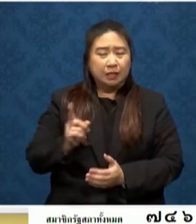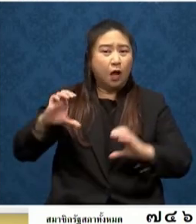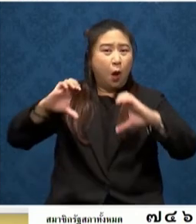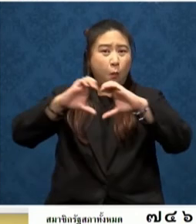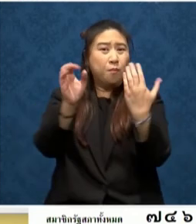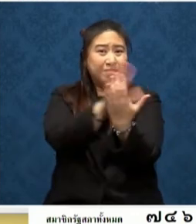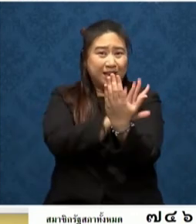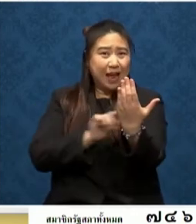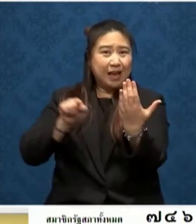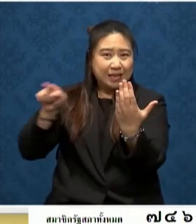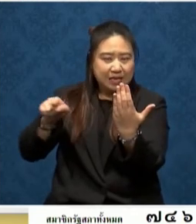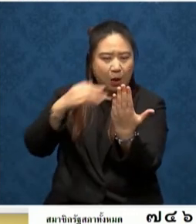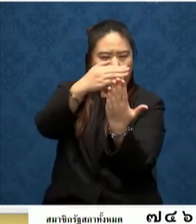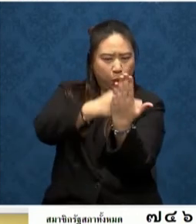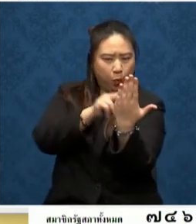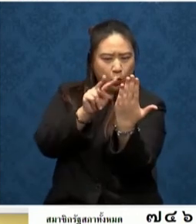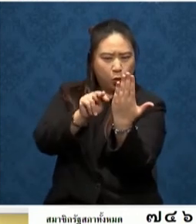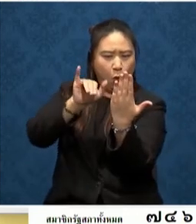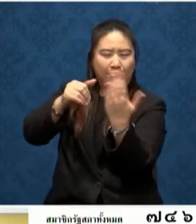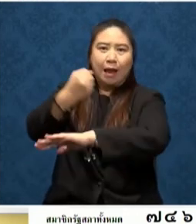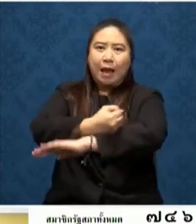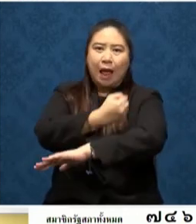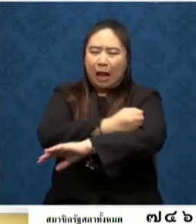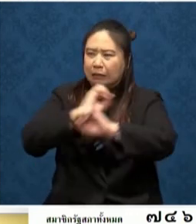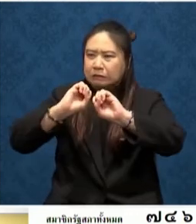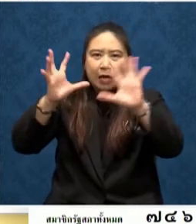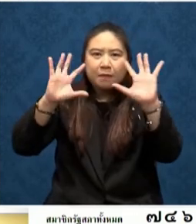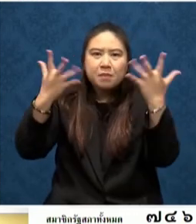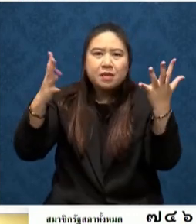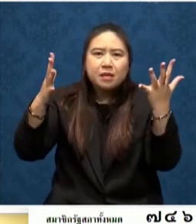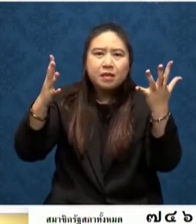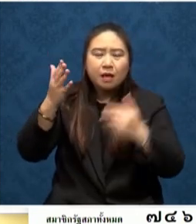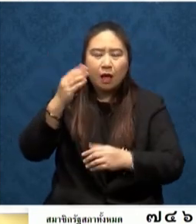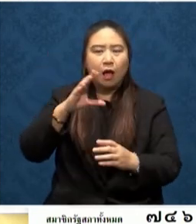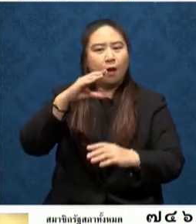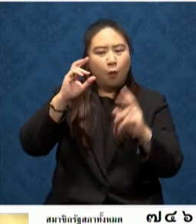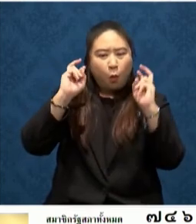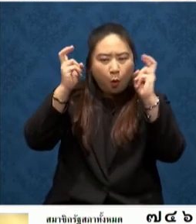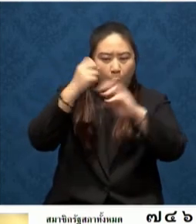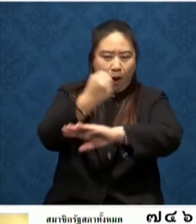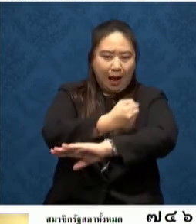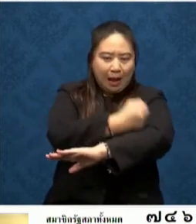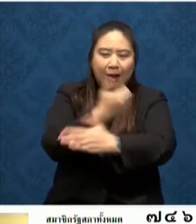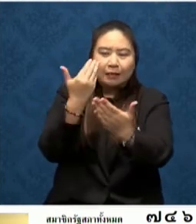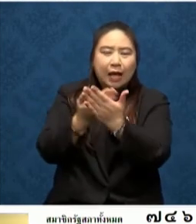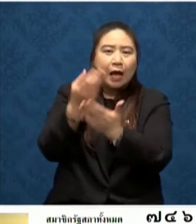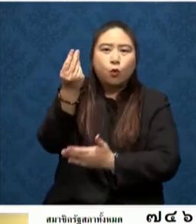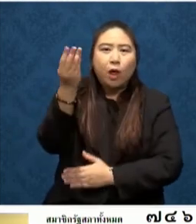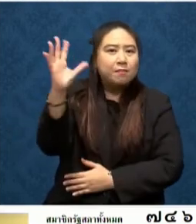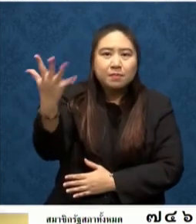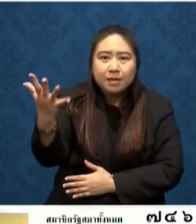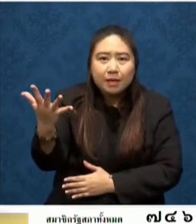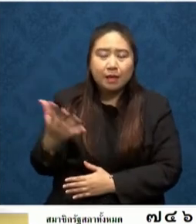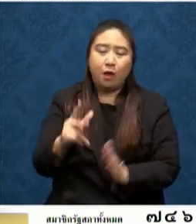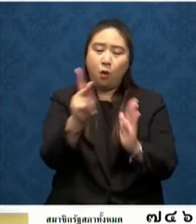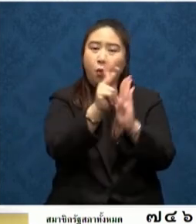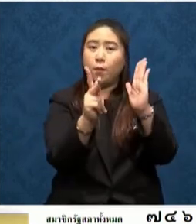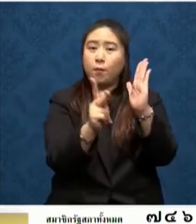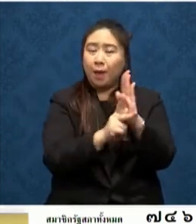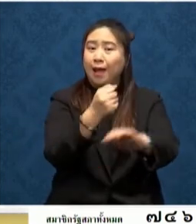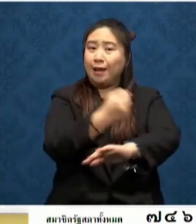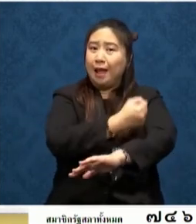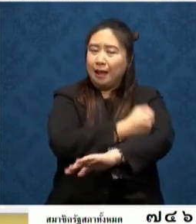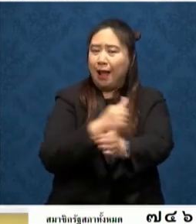ไทยไม่ได้มนโยบายเกี่ยวกับแงงานที่ชดเจนเพรไม่เคยพูดถึค่าแงไม่พูดถงการแก้ไขกฏหมาย